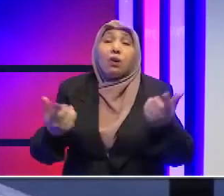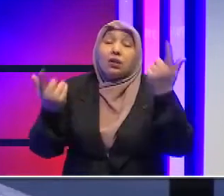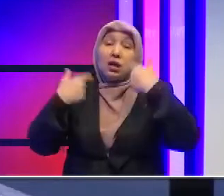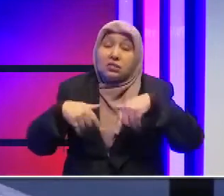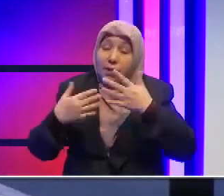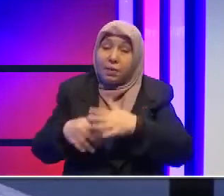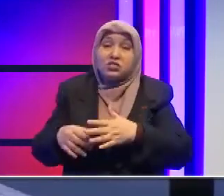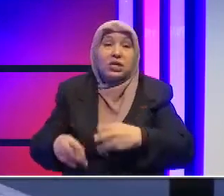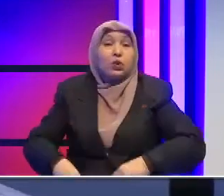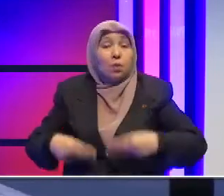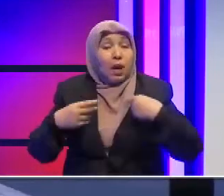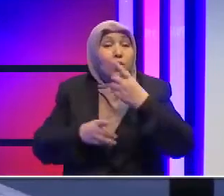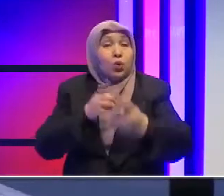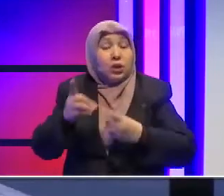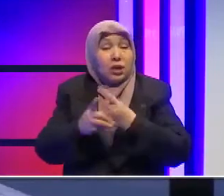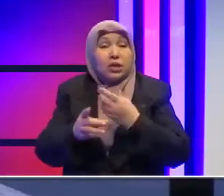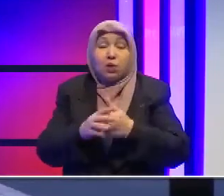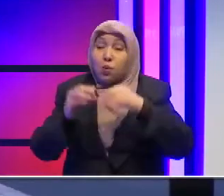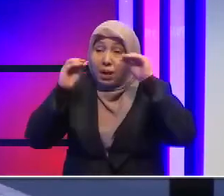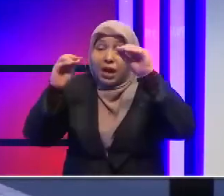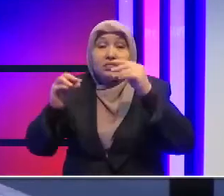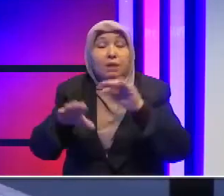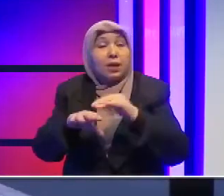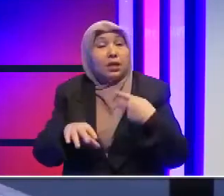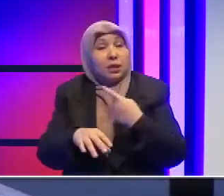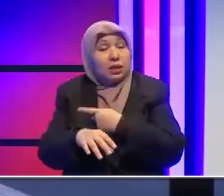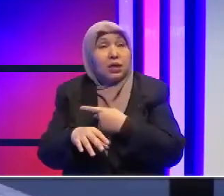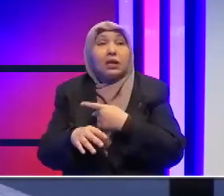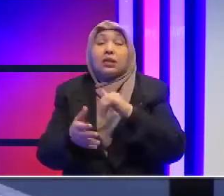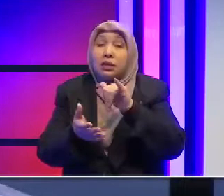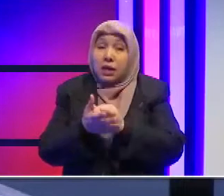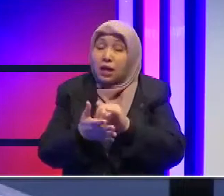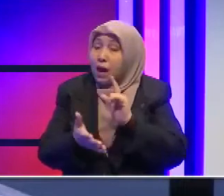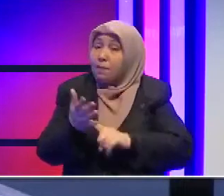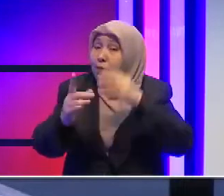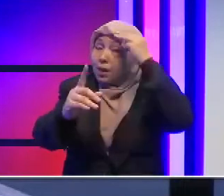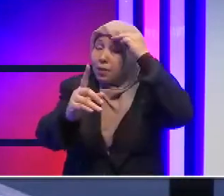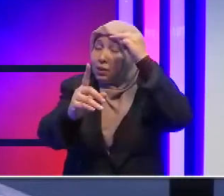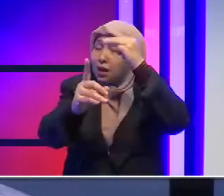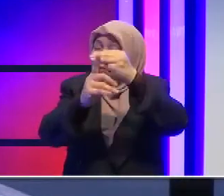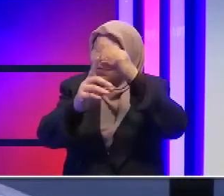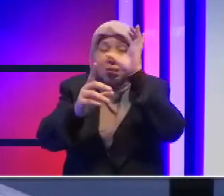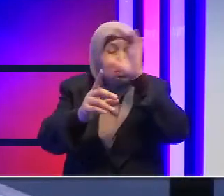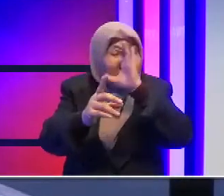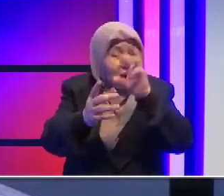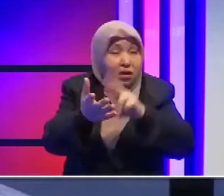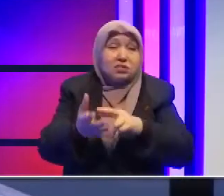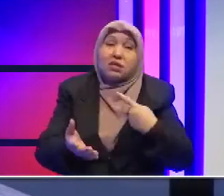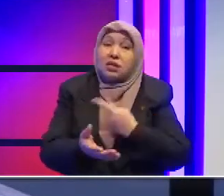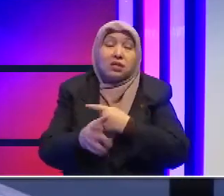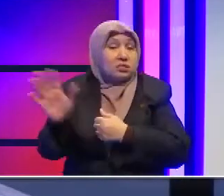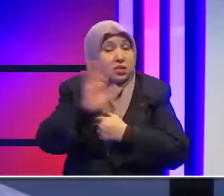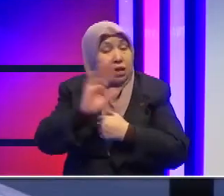kehidupan dunia ini? Maka di sinilah mengajar kepada kita bahawasanya apapun matlamat pencarian rezeki kita,